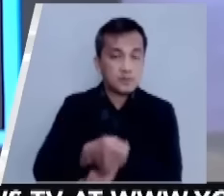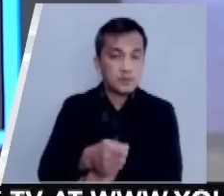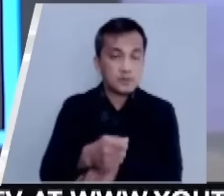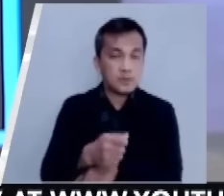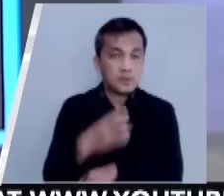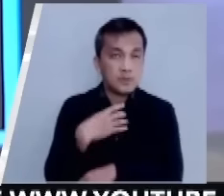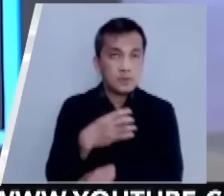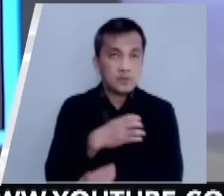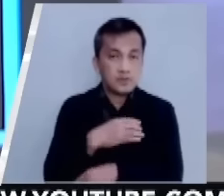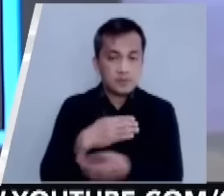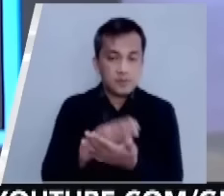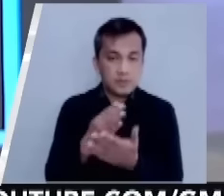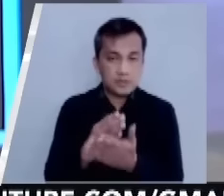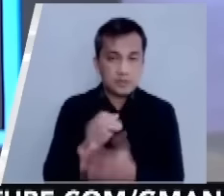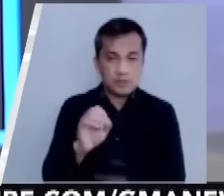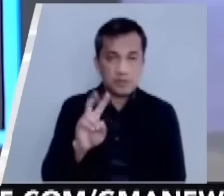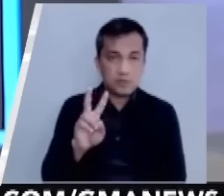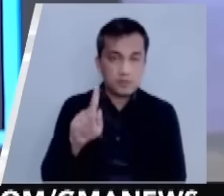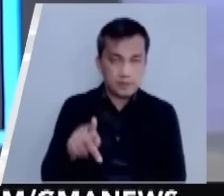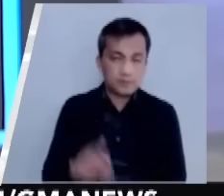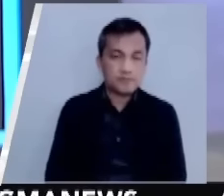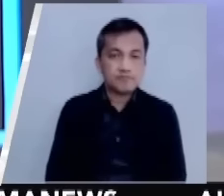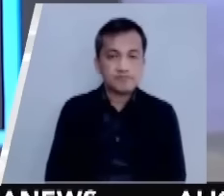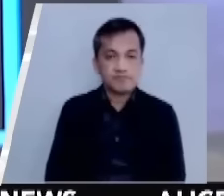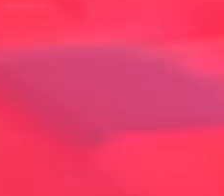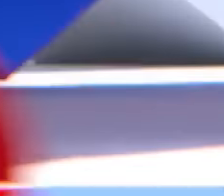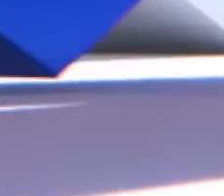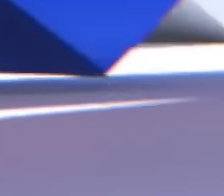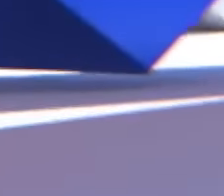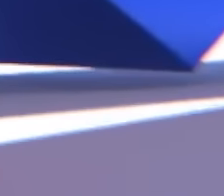ng OVP. Nakatutok si Maki Pulido.